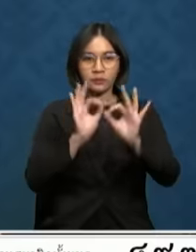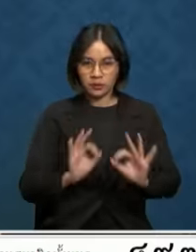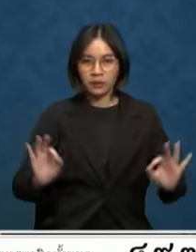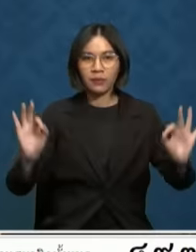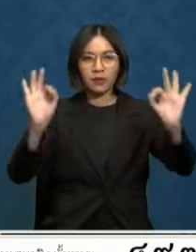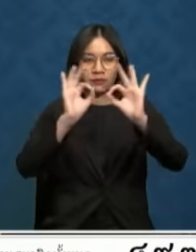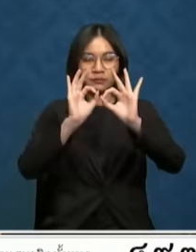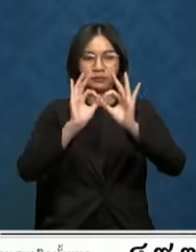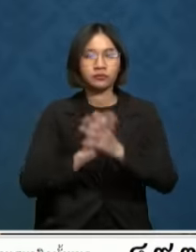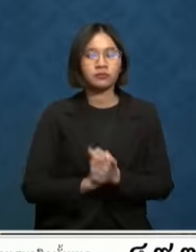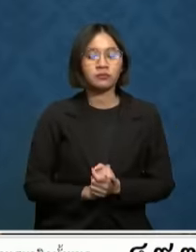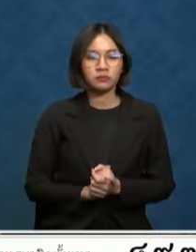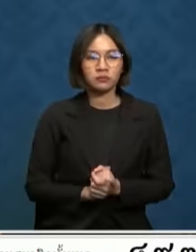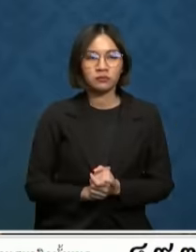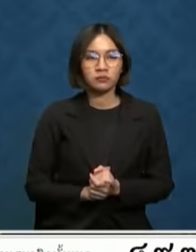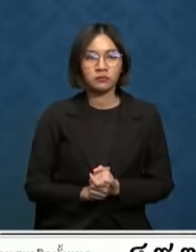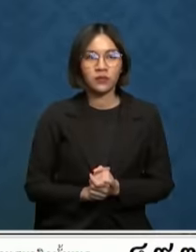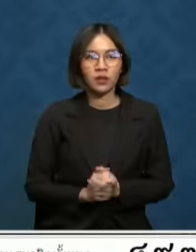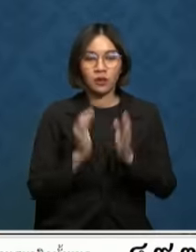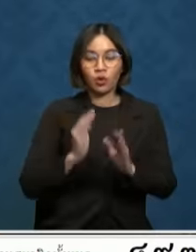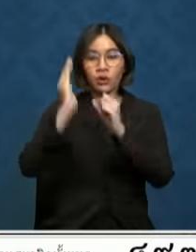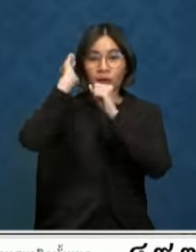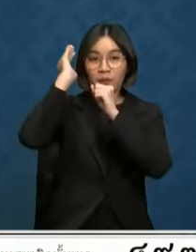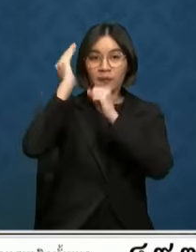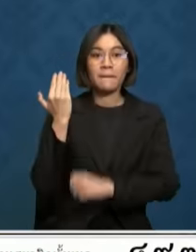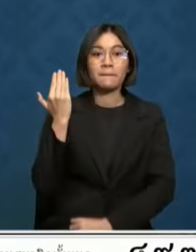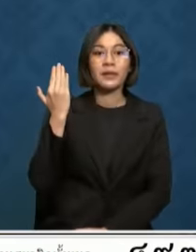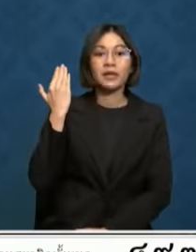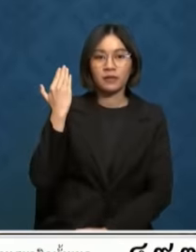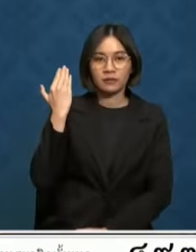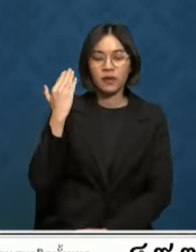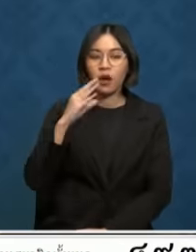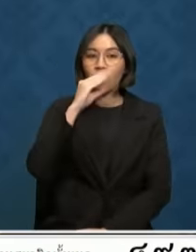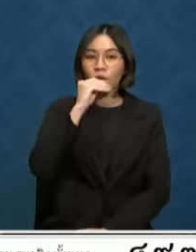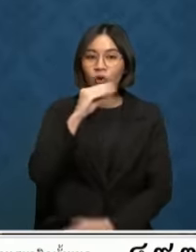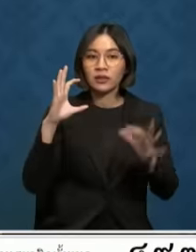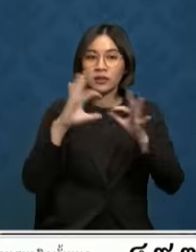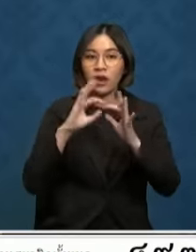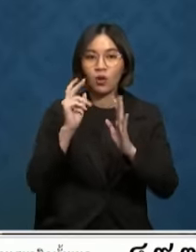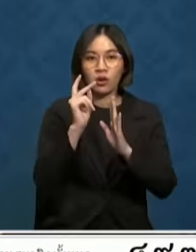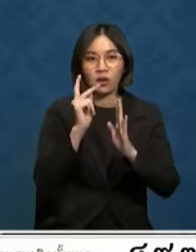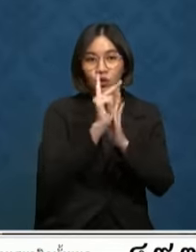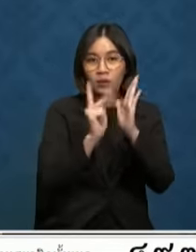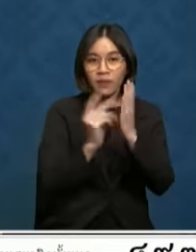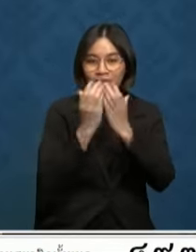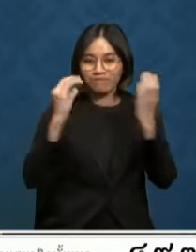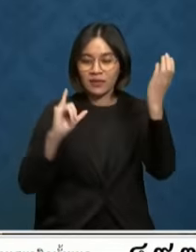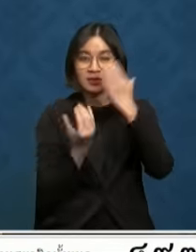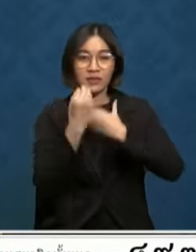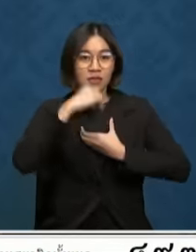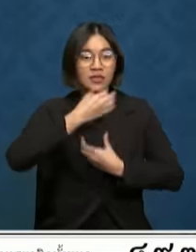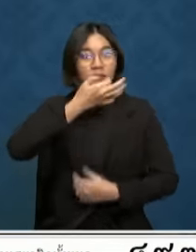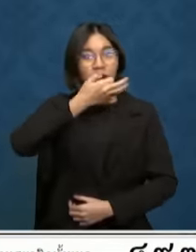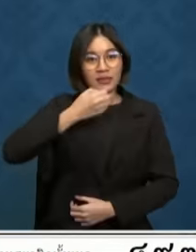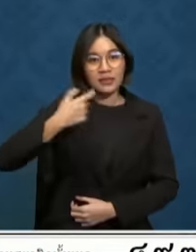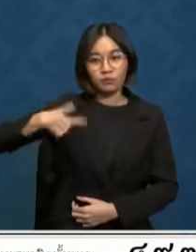ครับแน่นอนท่านผู้อภิปรายล่วงหน้าก่อนผมนั้นได้พูดถึงประมวลจริยธรรมของข้าราชการตุลาการของ